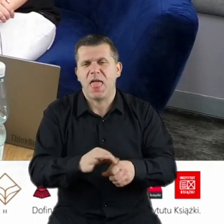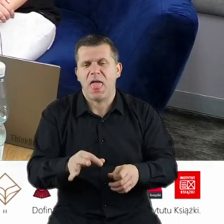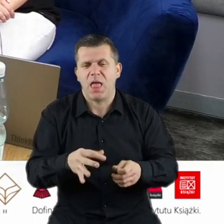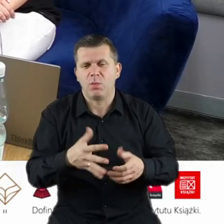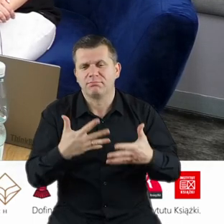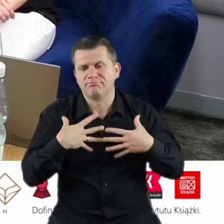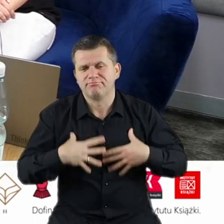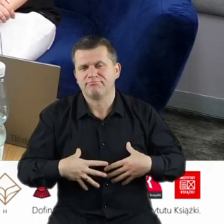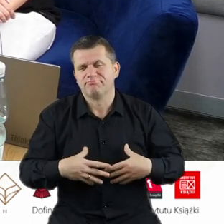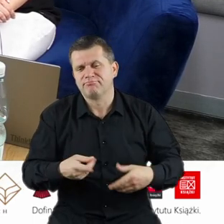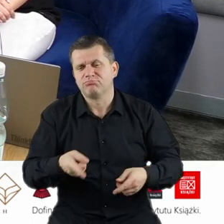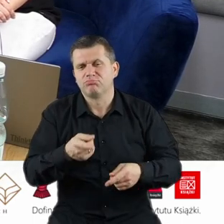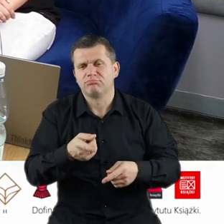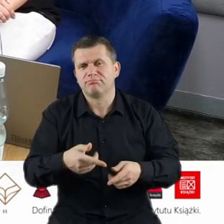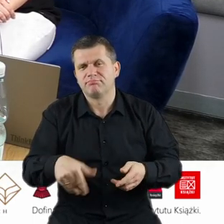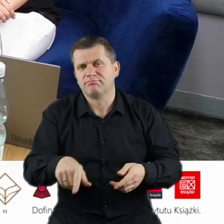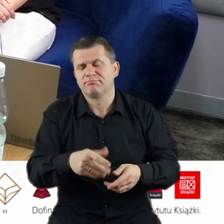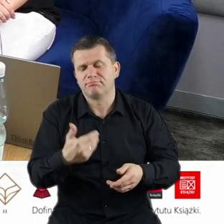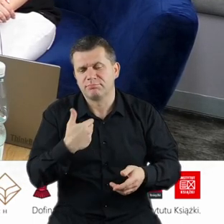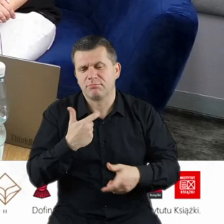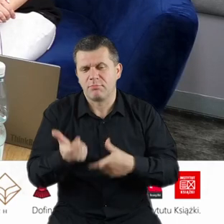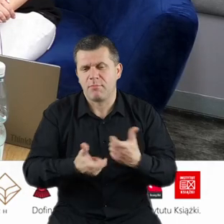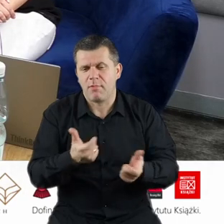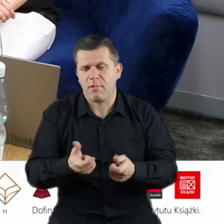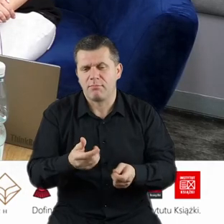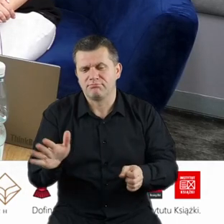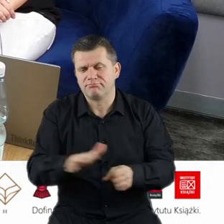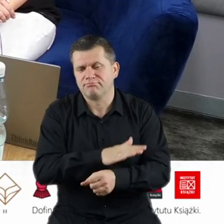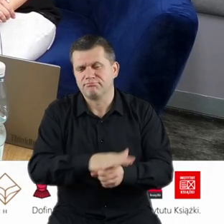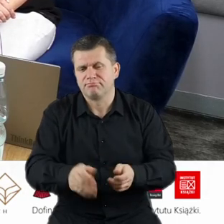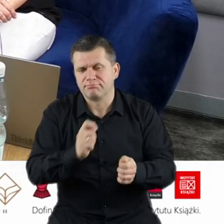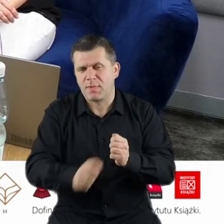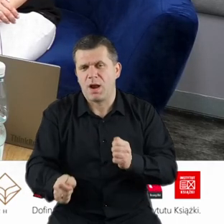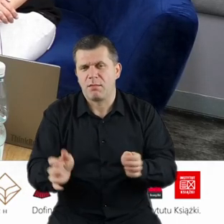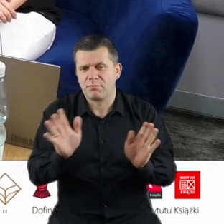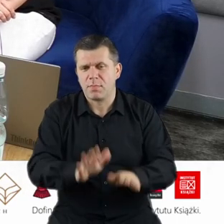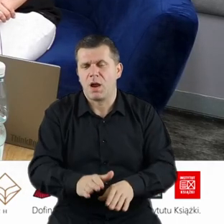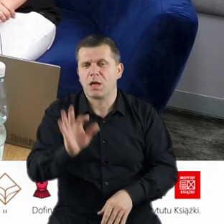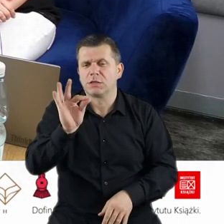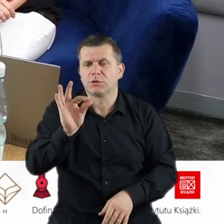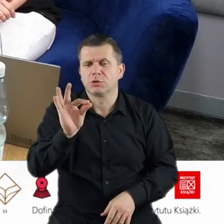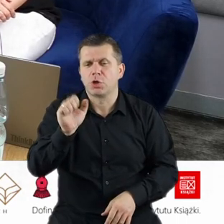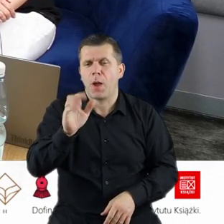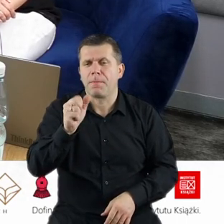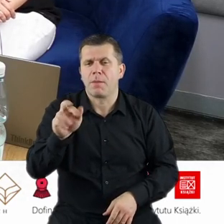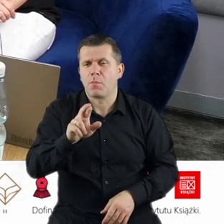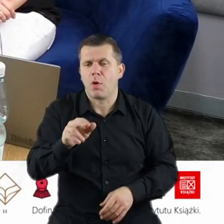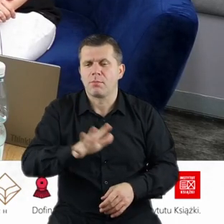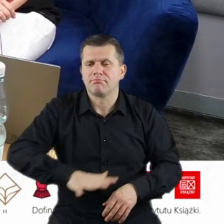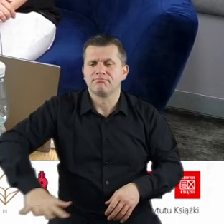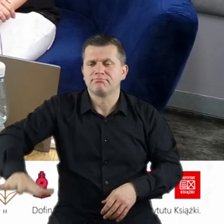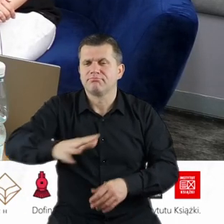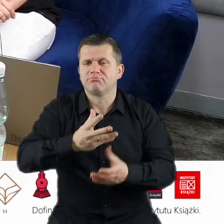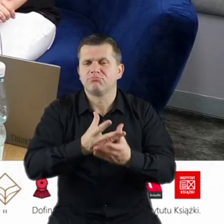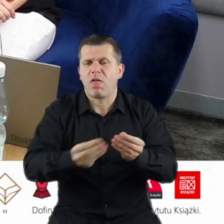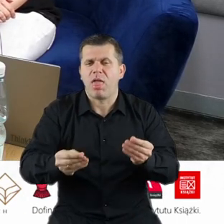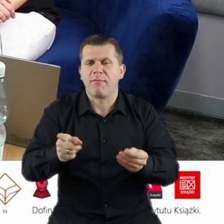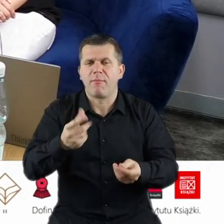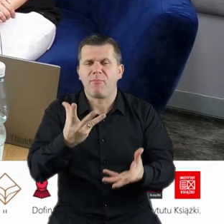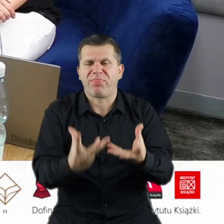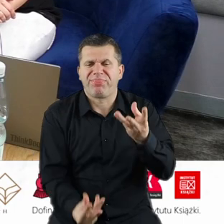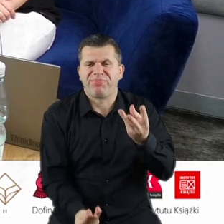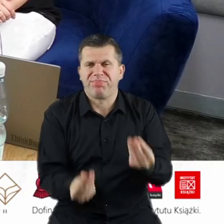więc część ciał została nietknięta. I w przypadku Sobiboru, jakby Sobibór leży na takim